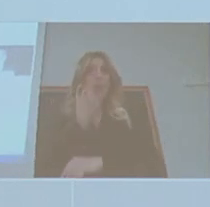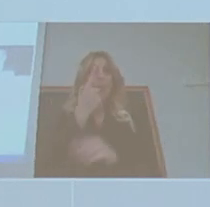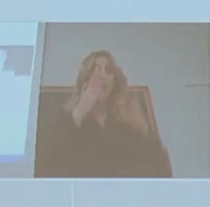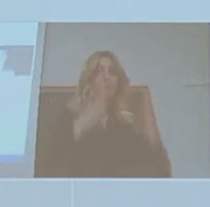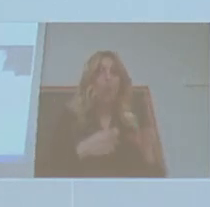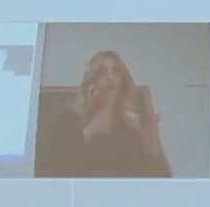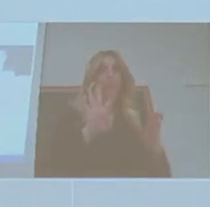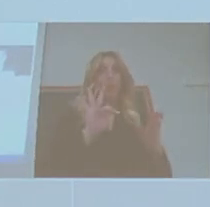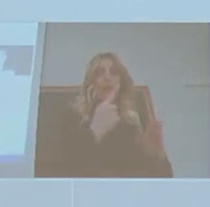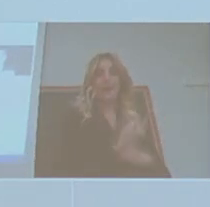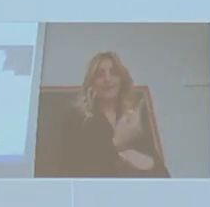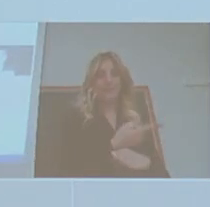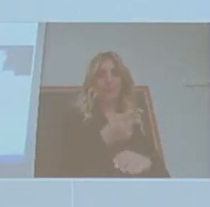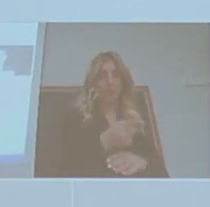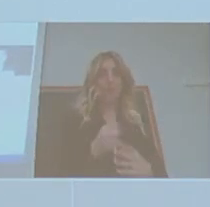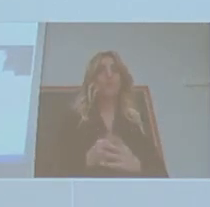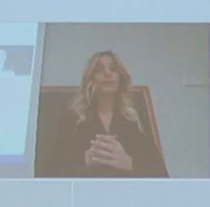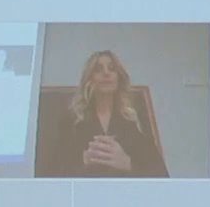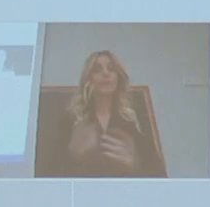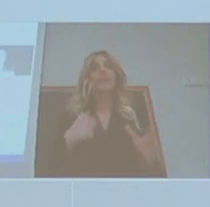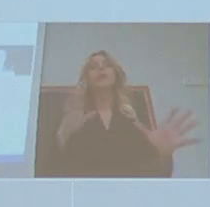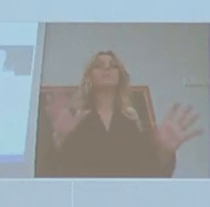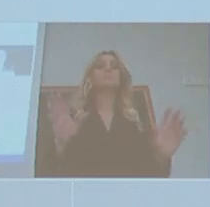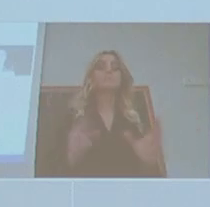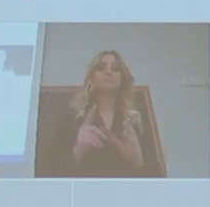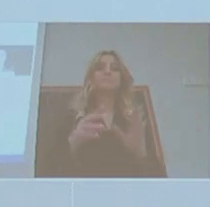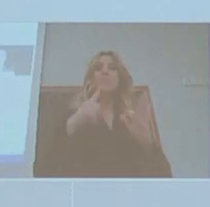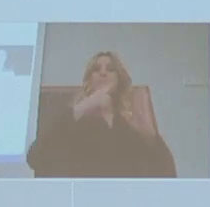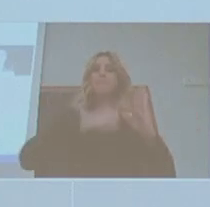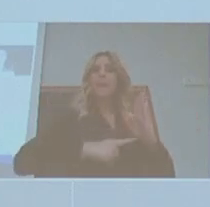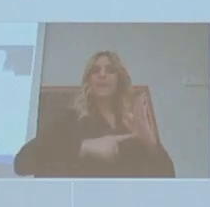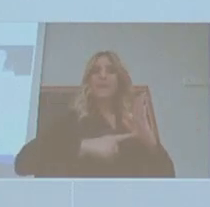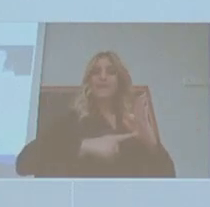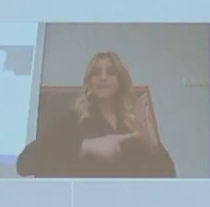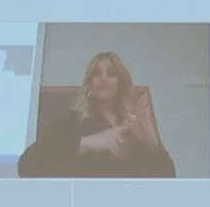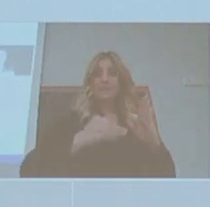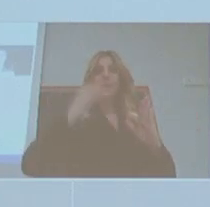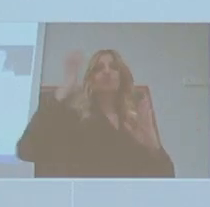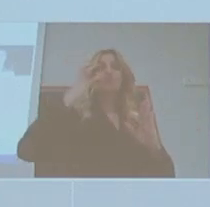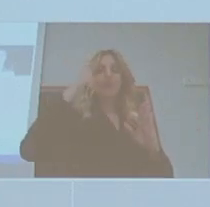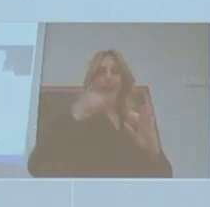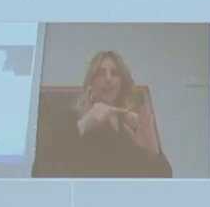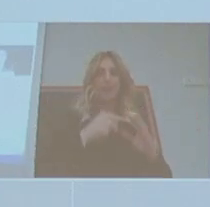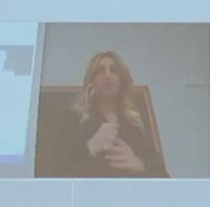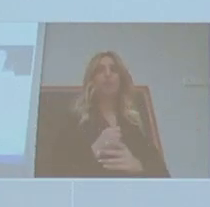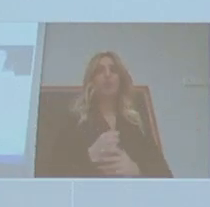con inizio del calendario didattico nel mese di gennaio